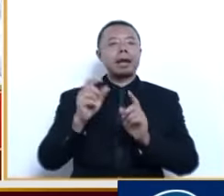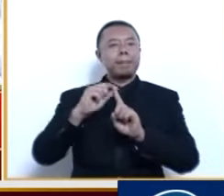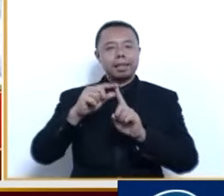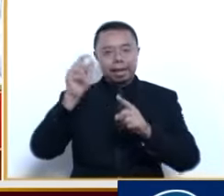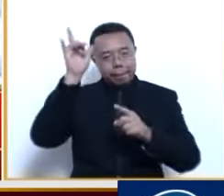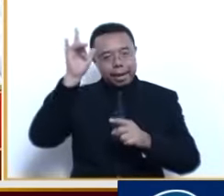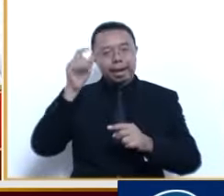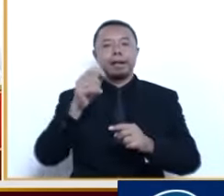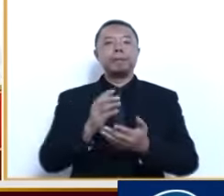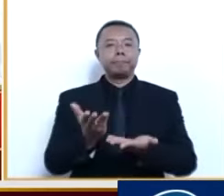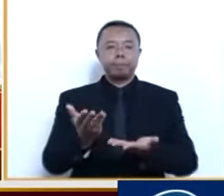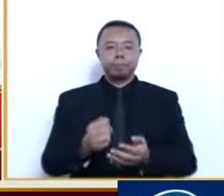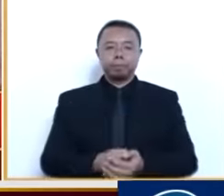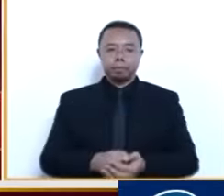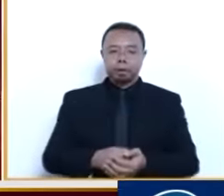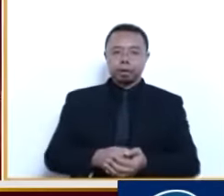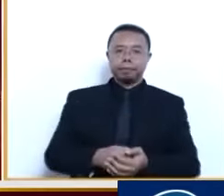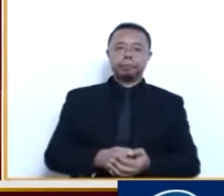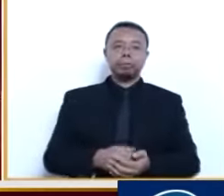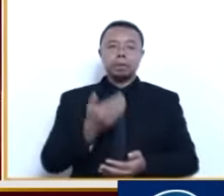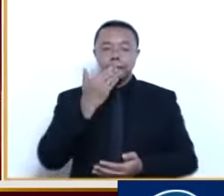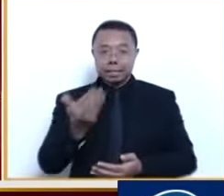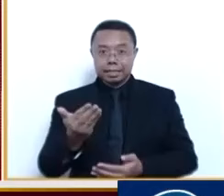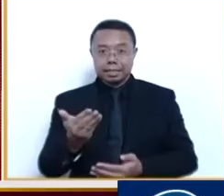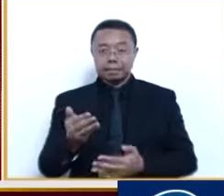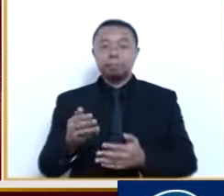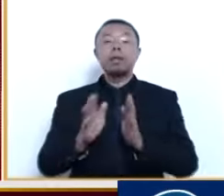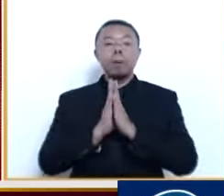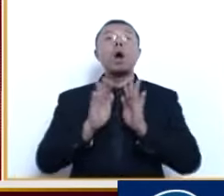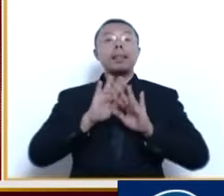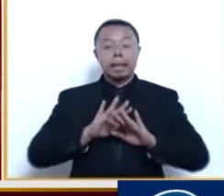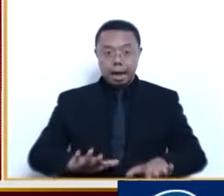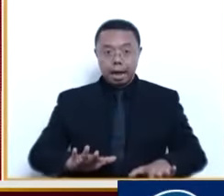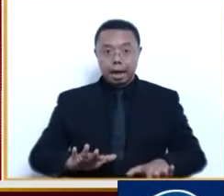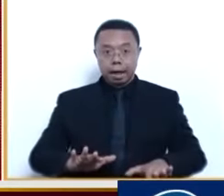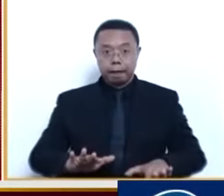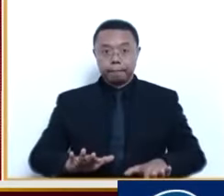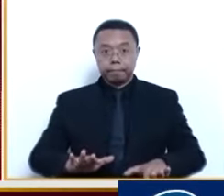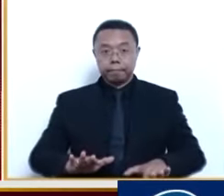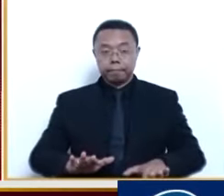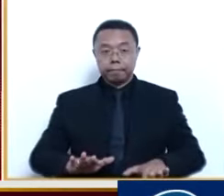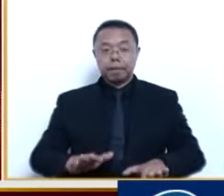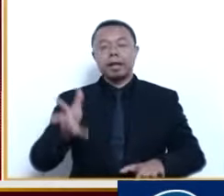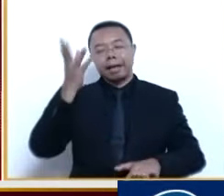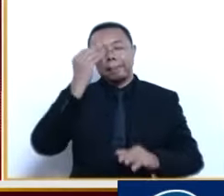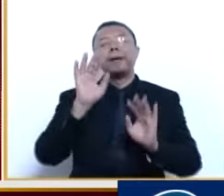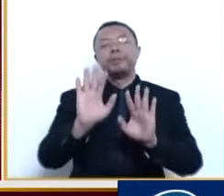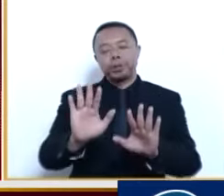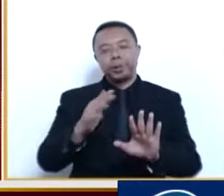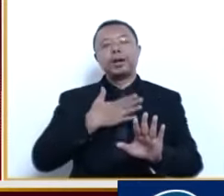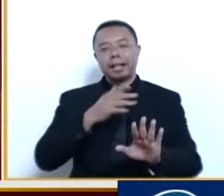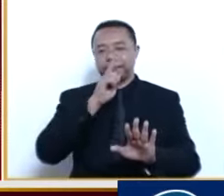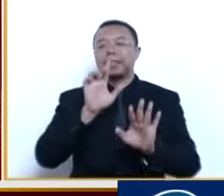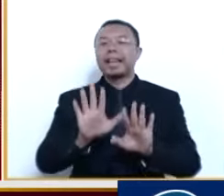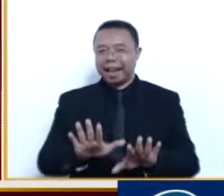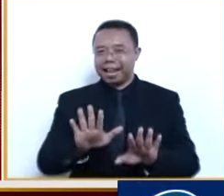terima kasih baik waktu sudah habis mohon tenang baik kami pahami semangatnya tapi mohon kita